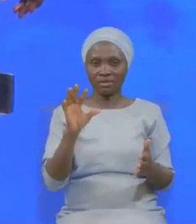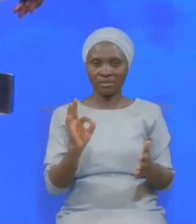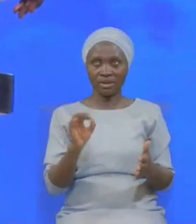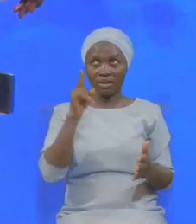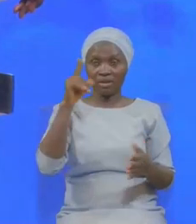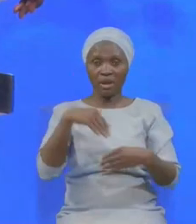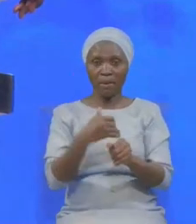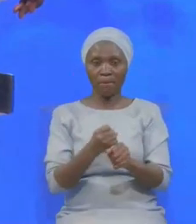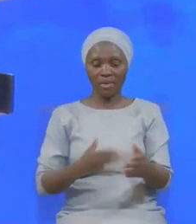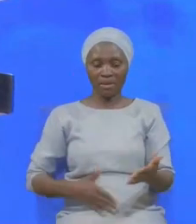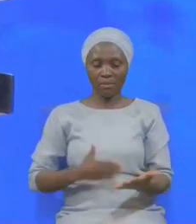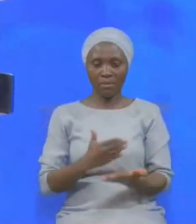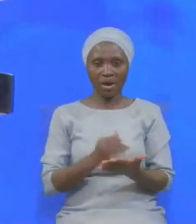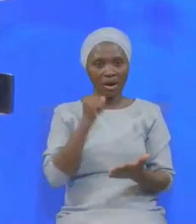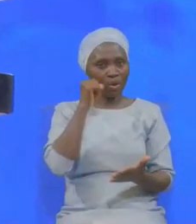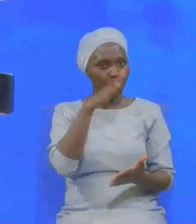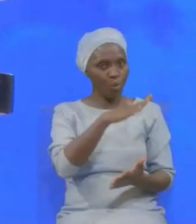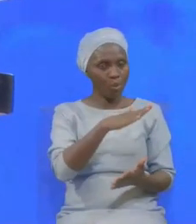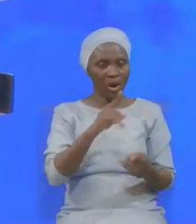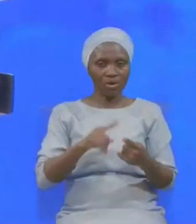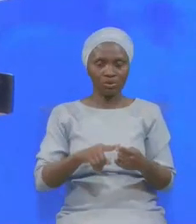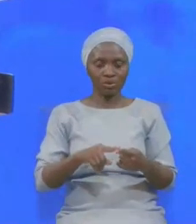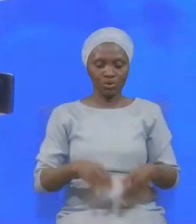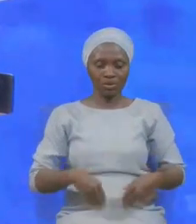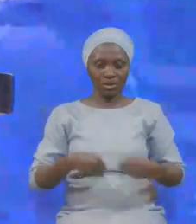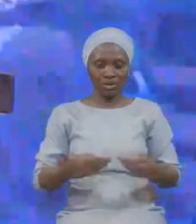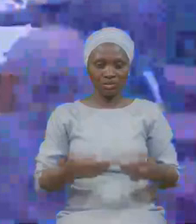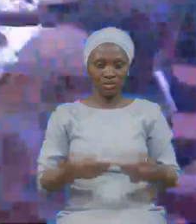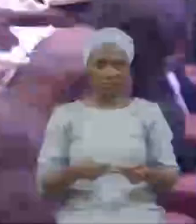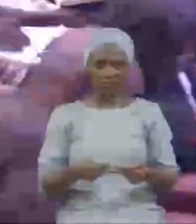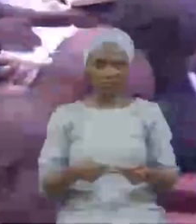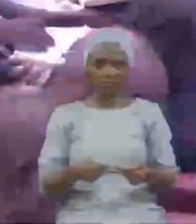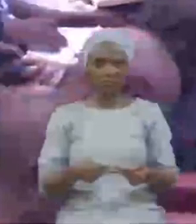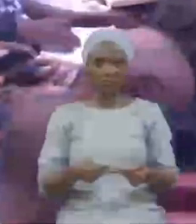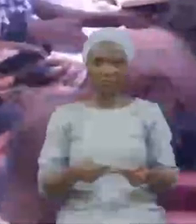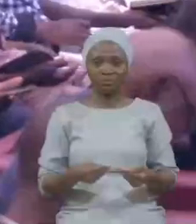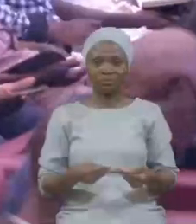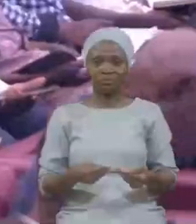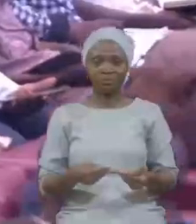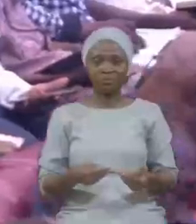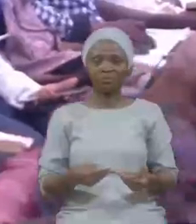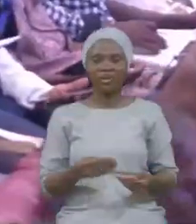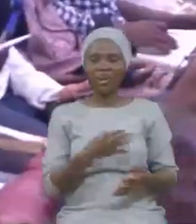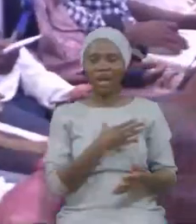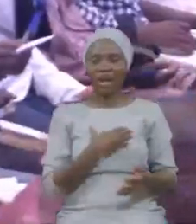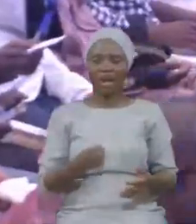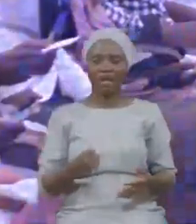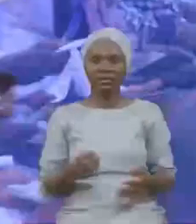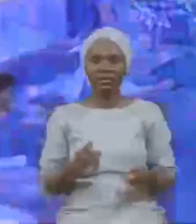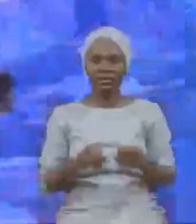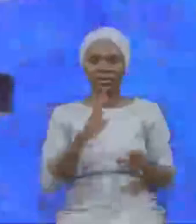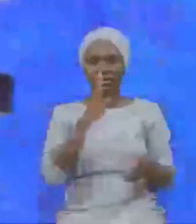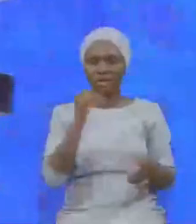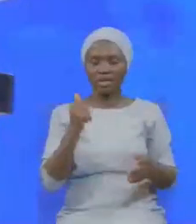maison à celle qui était stérile. Il en fait